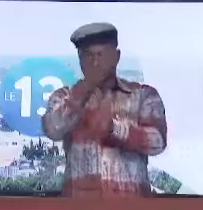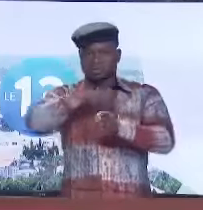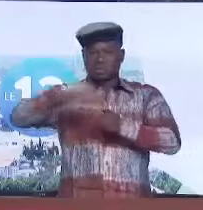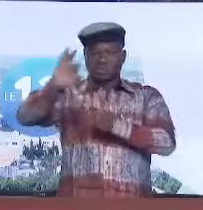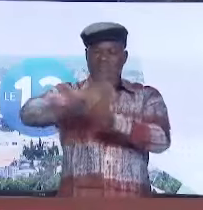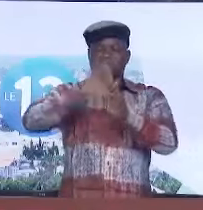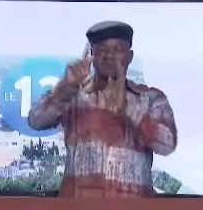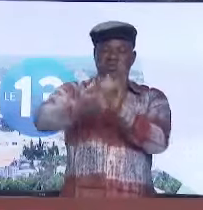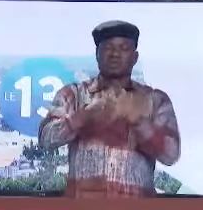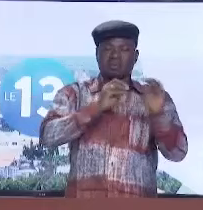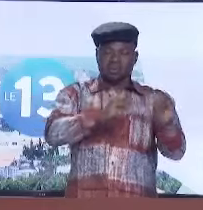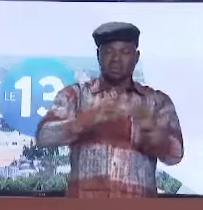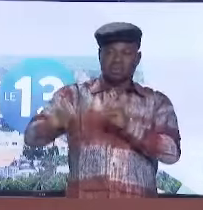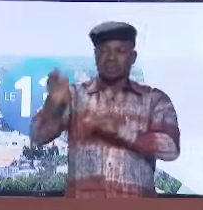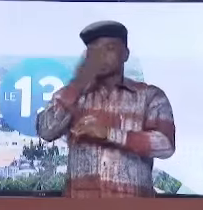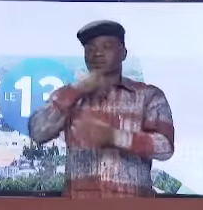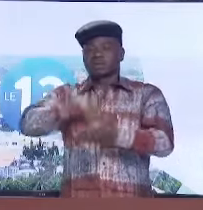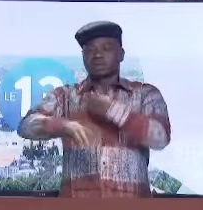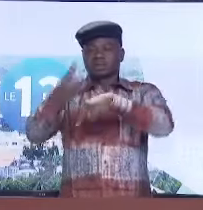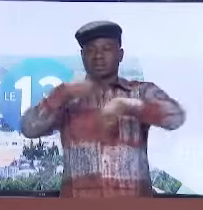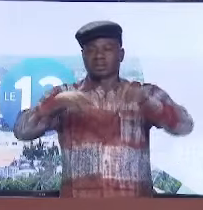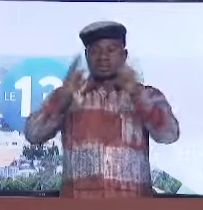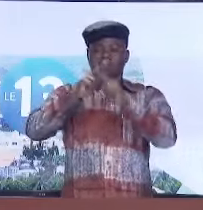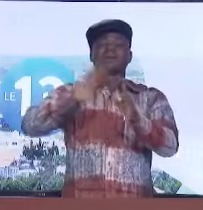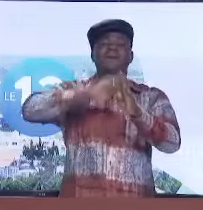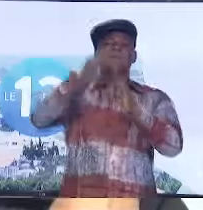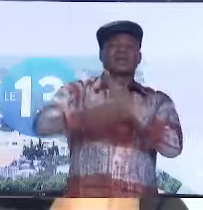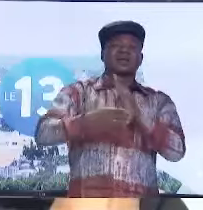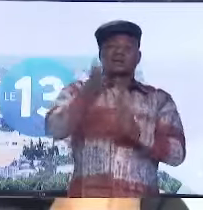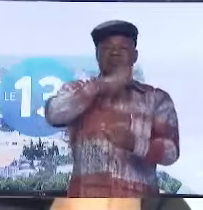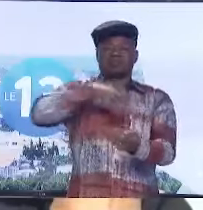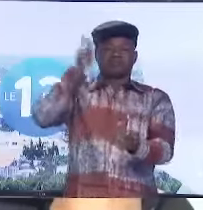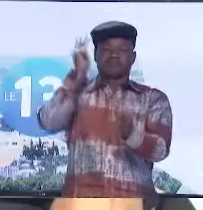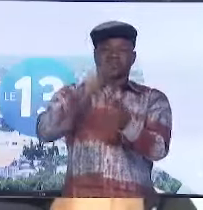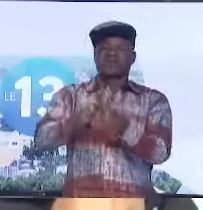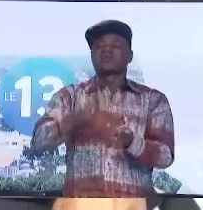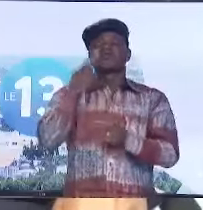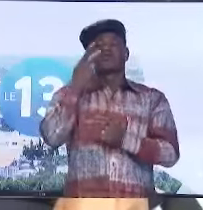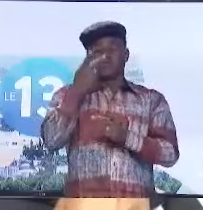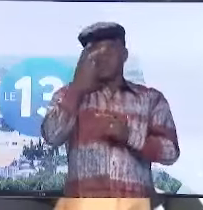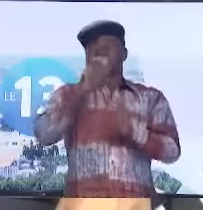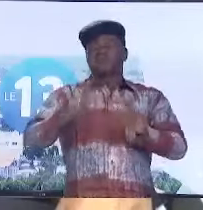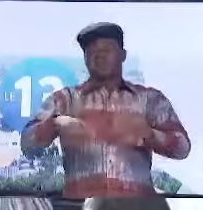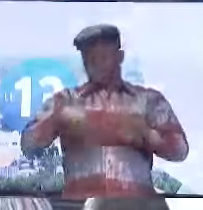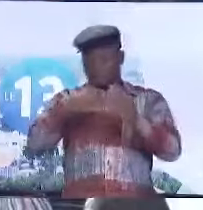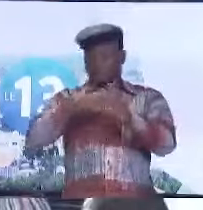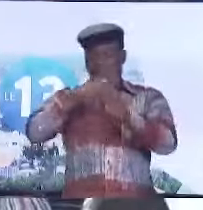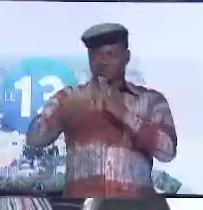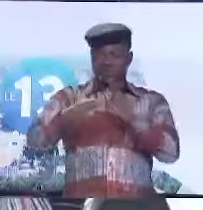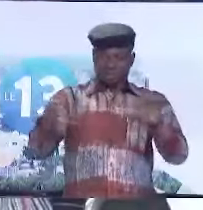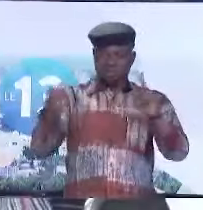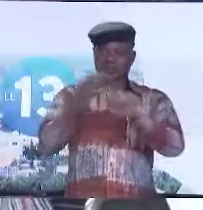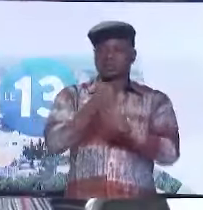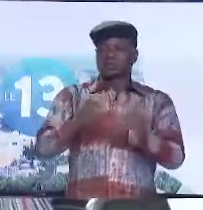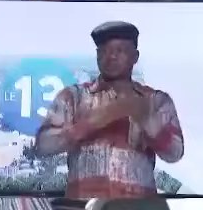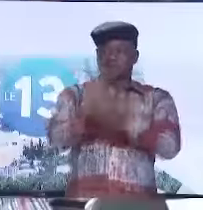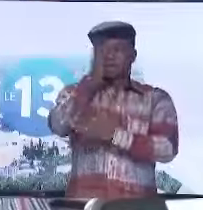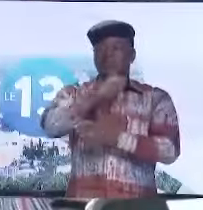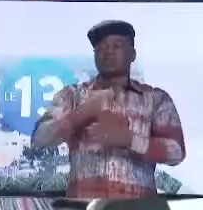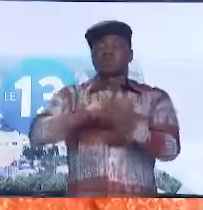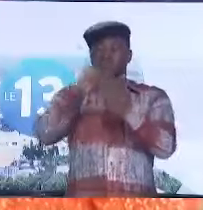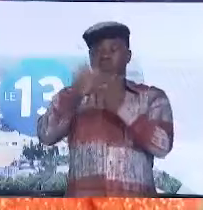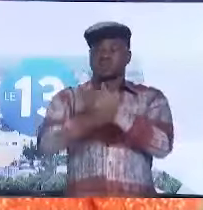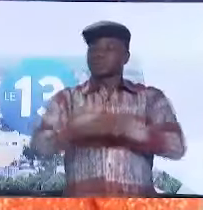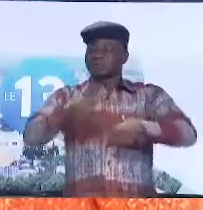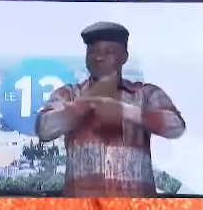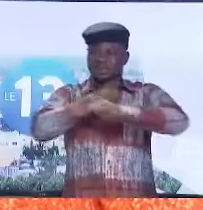l'organisation du monde rural, c'est un bilan positif au vu des résultats engrangés par le projet. Le bilan est très